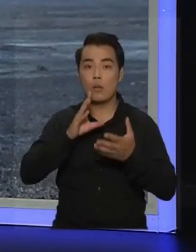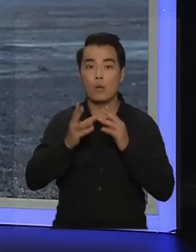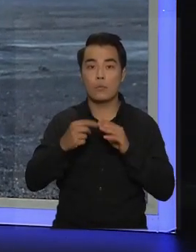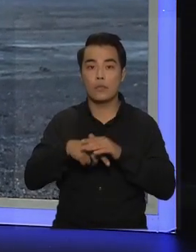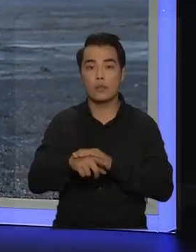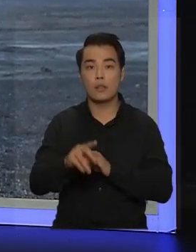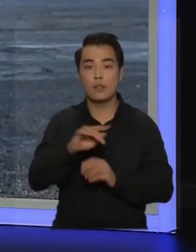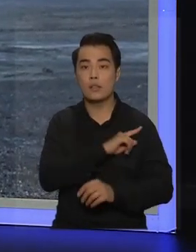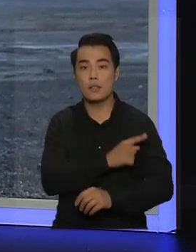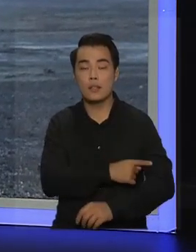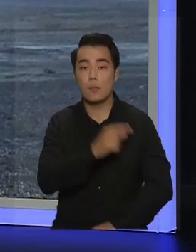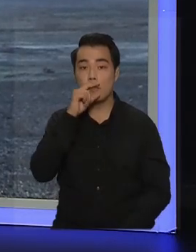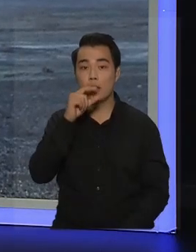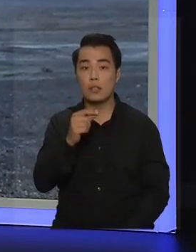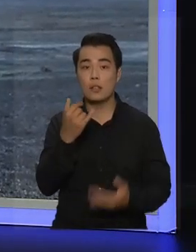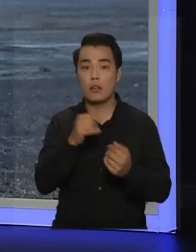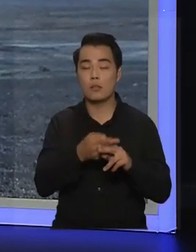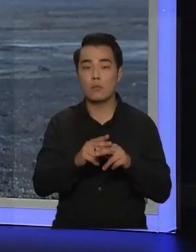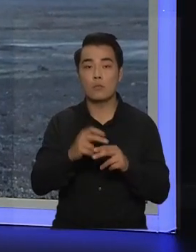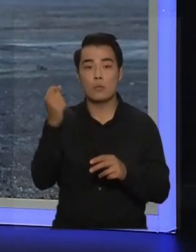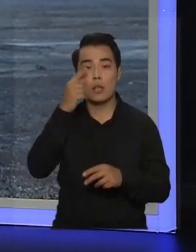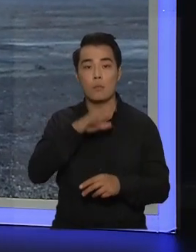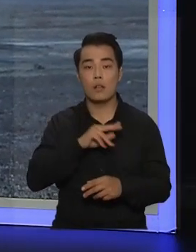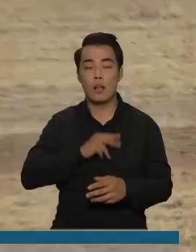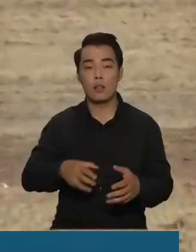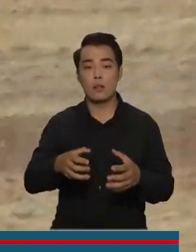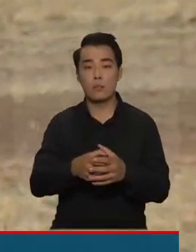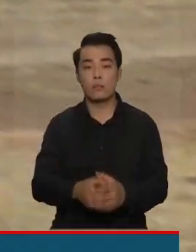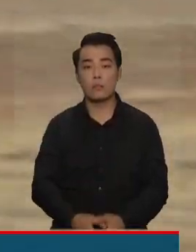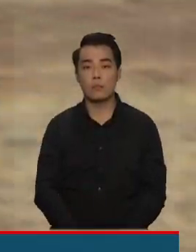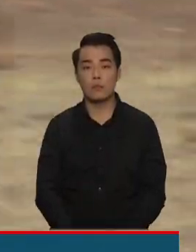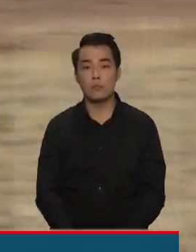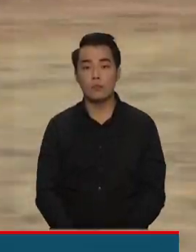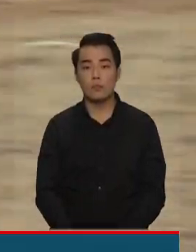ловкими и сильными птицами, узнавали мои коллеги.